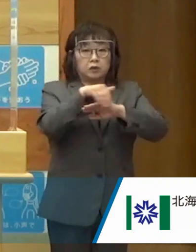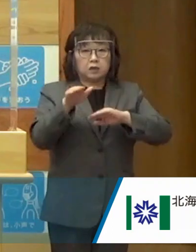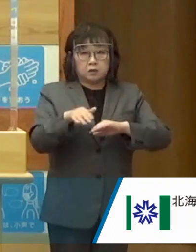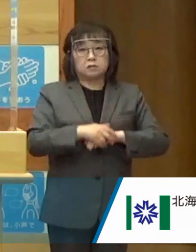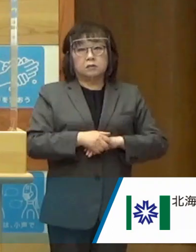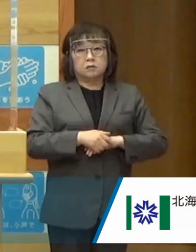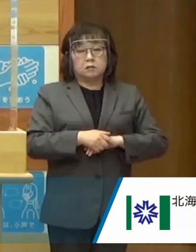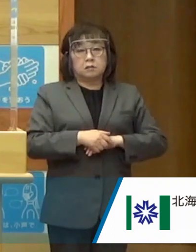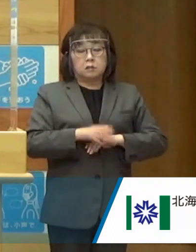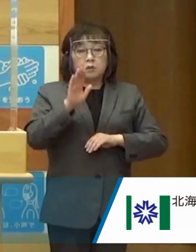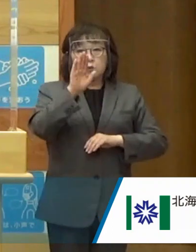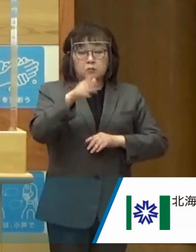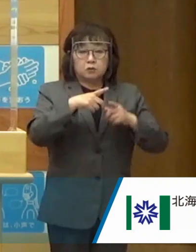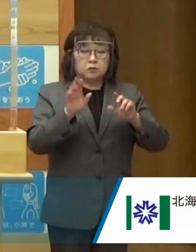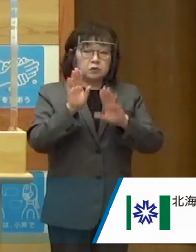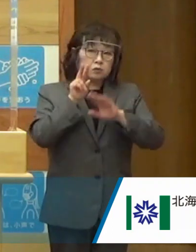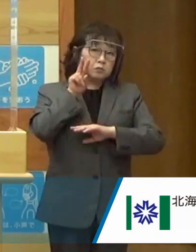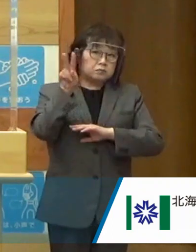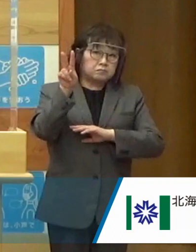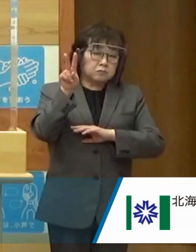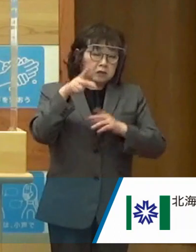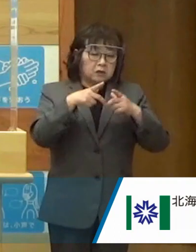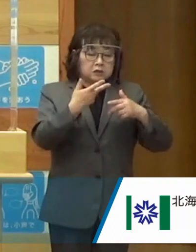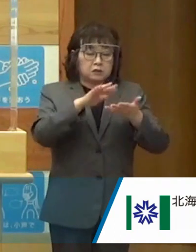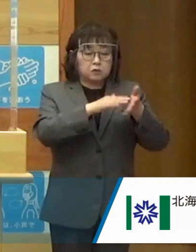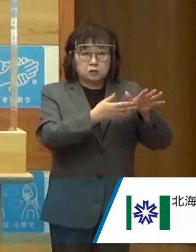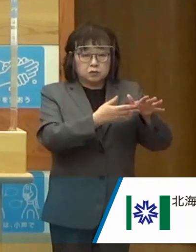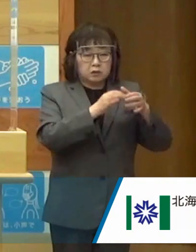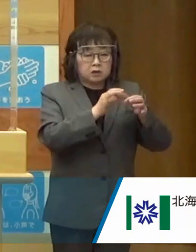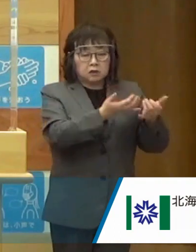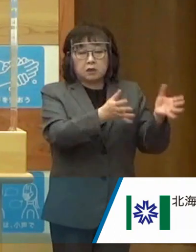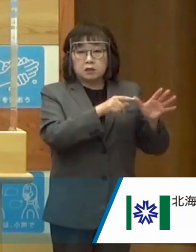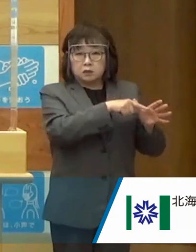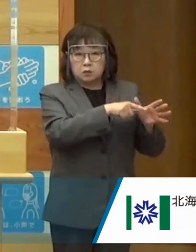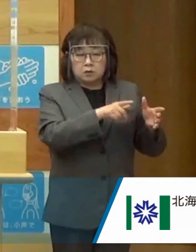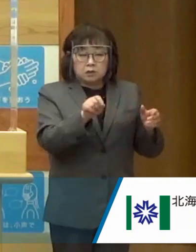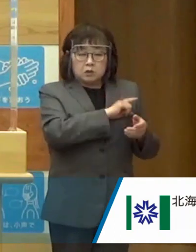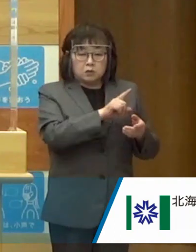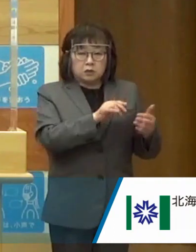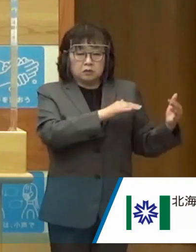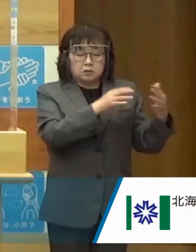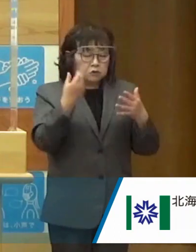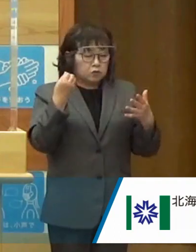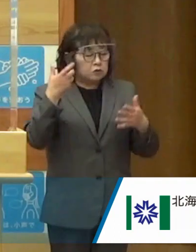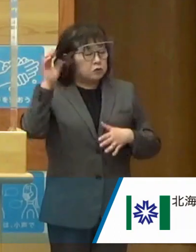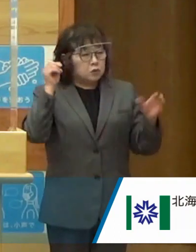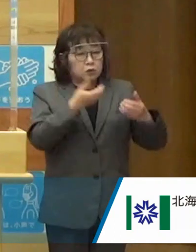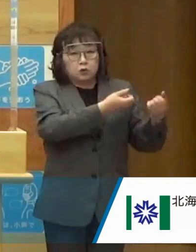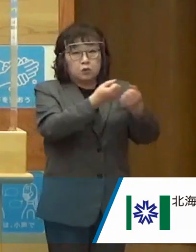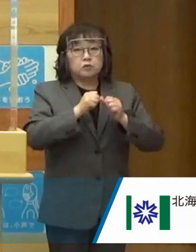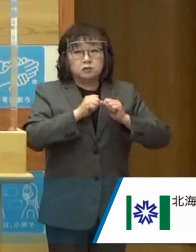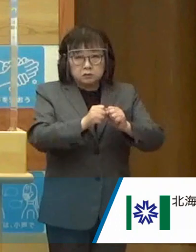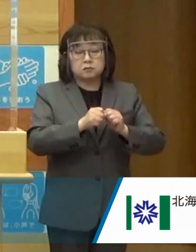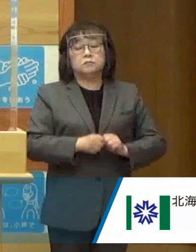。今後とも国の動向などについて市町村や関係団体と積極的に情報の共有を図っ